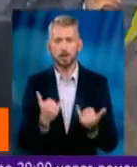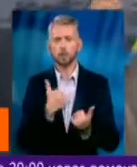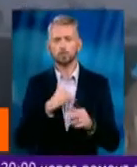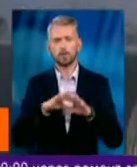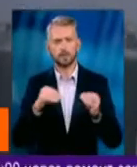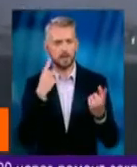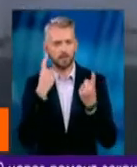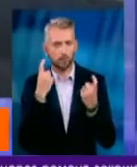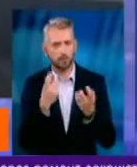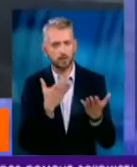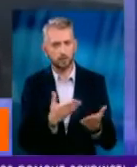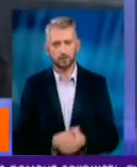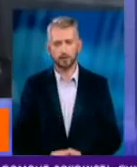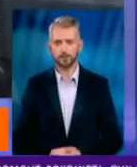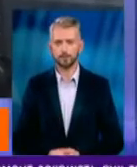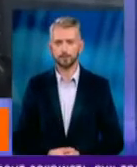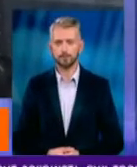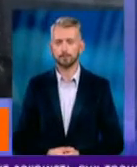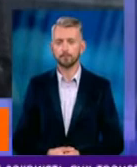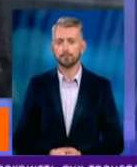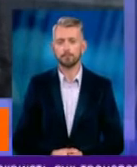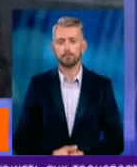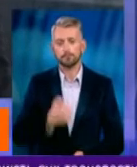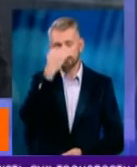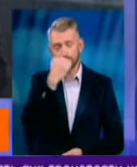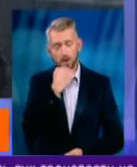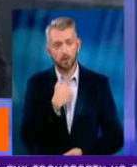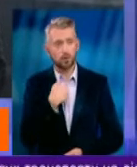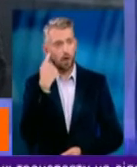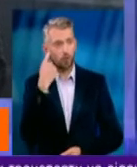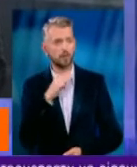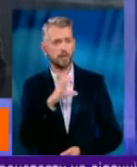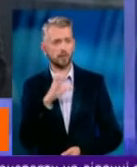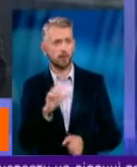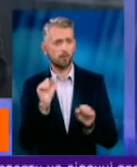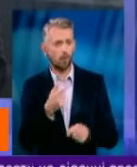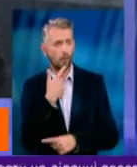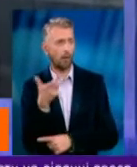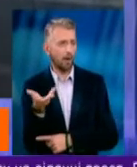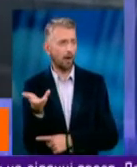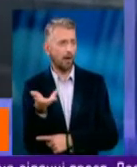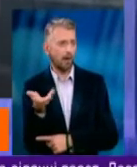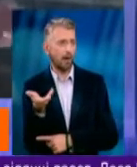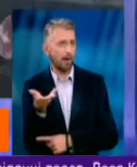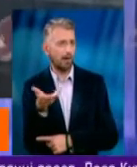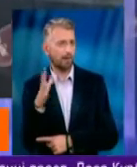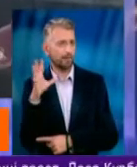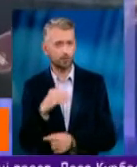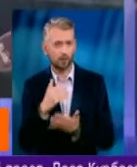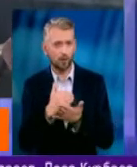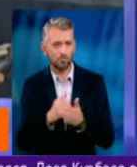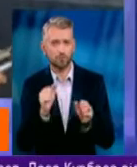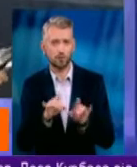вся інформація, студія. Дякую. Я думаю, що Тетяна Семенівна могла б розповідати ще навіть не цілий ефір